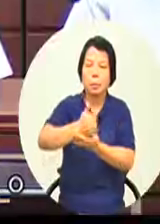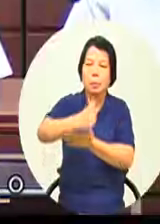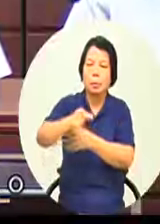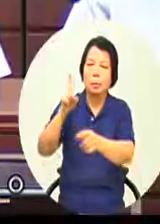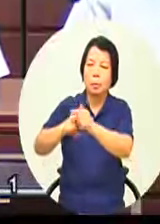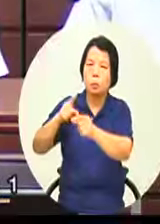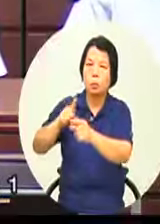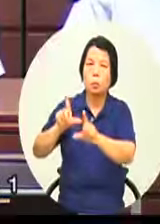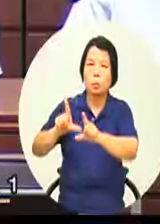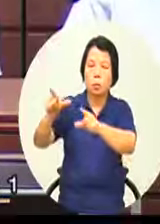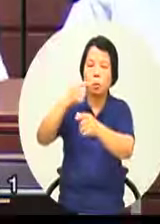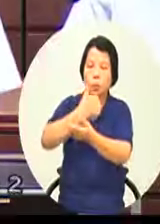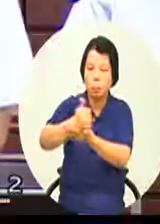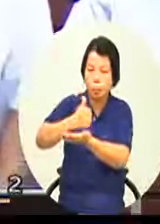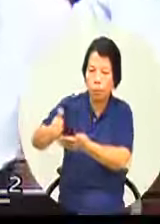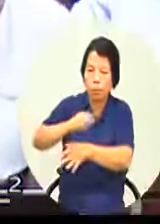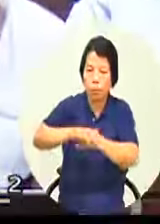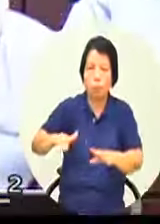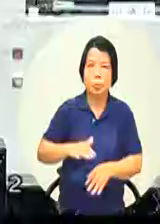哈，安内好，谢谢。